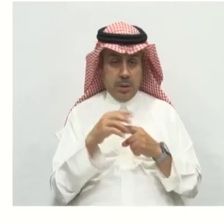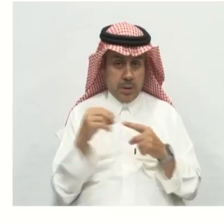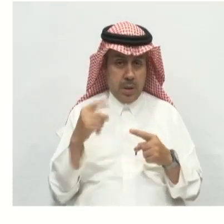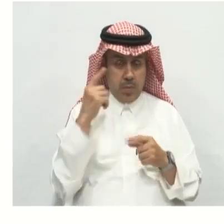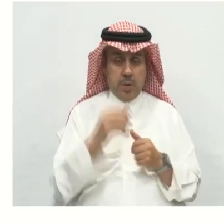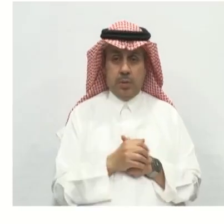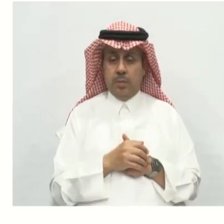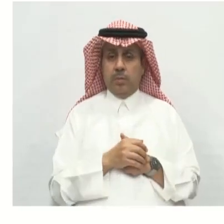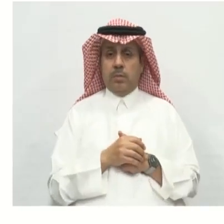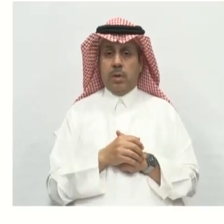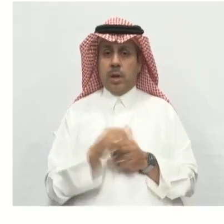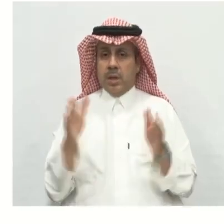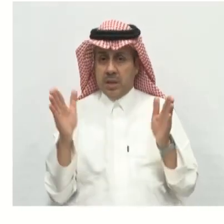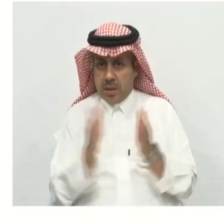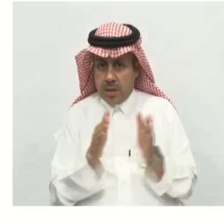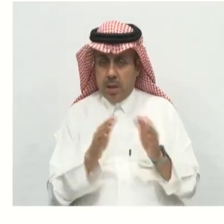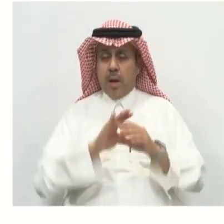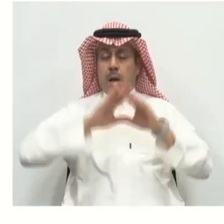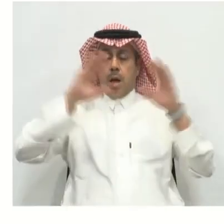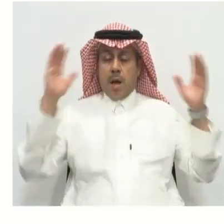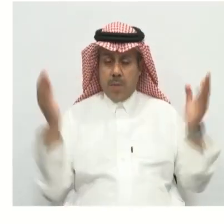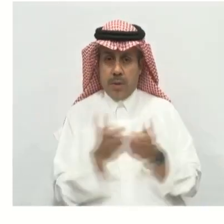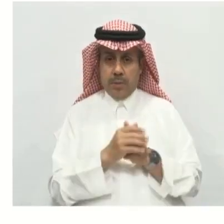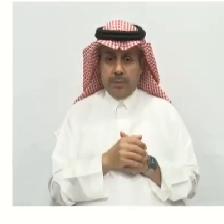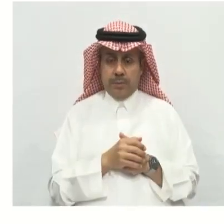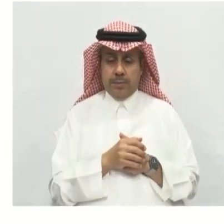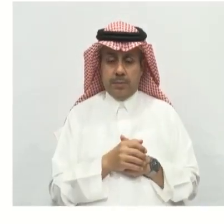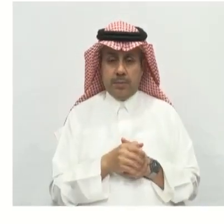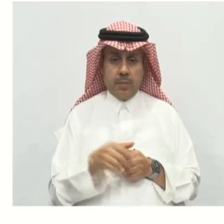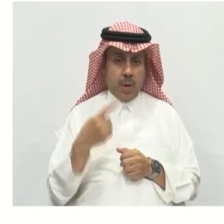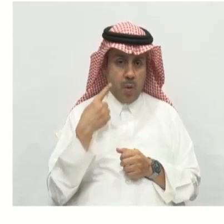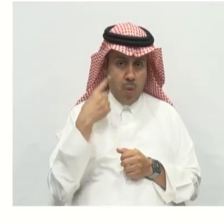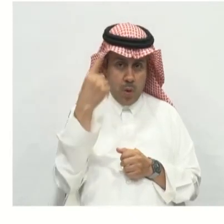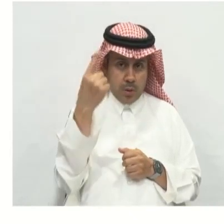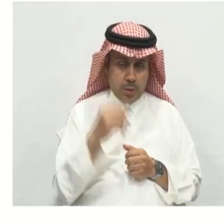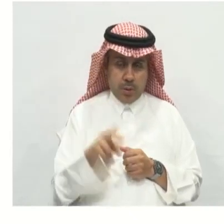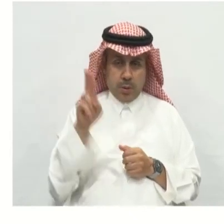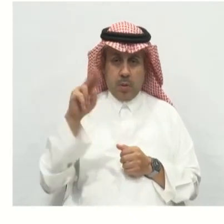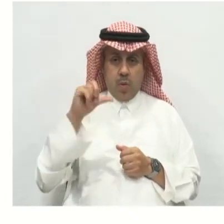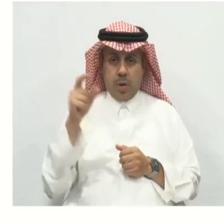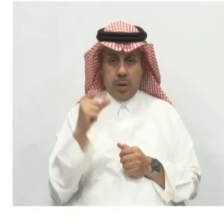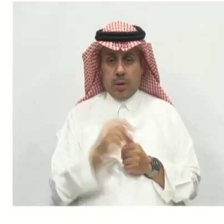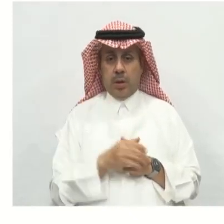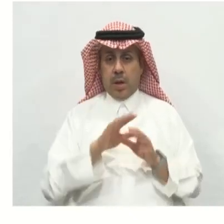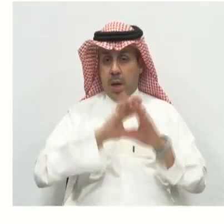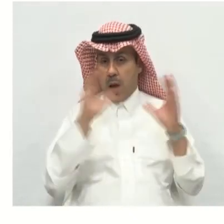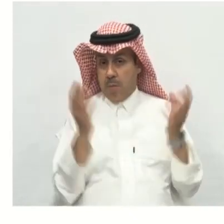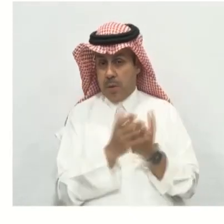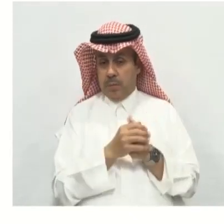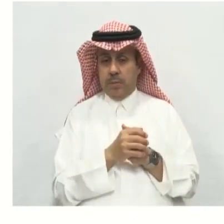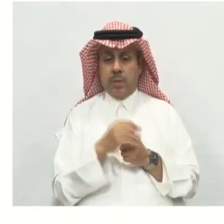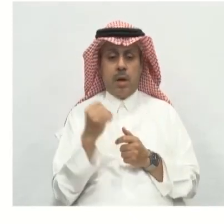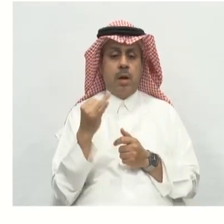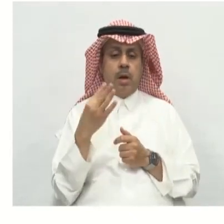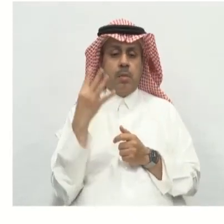الاستقلاليه الكامله وموجب واحد ويرمز الى التوارد الكامل رقم